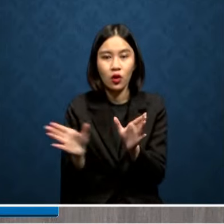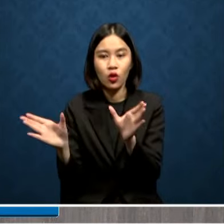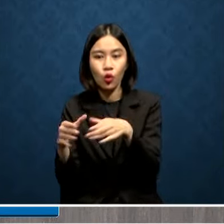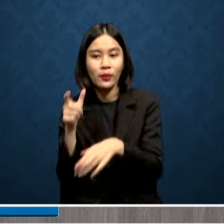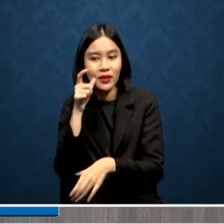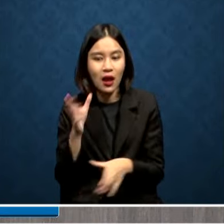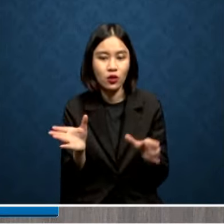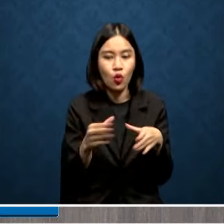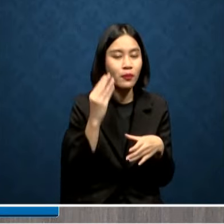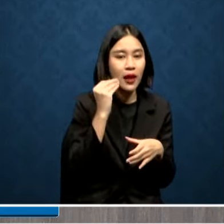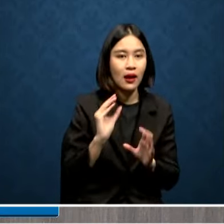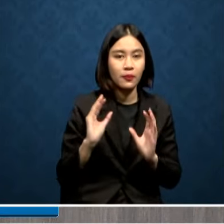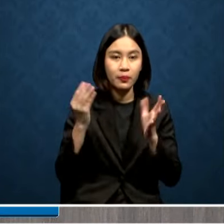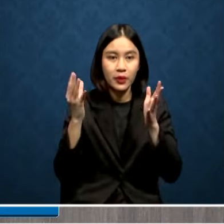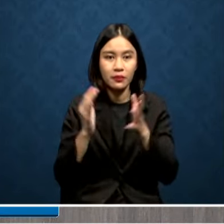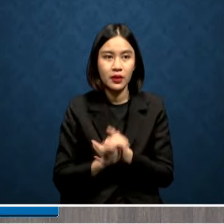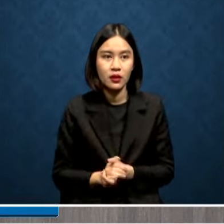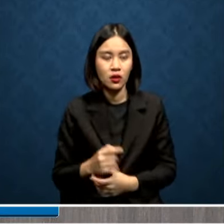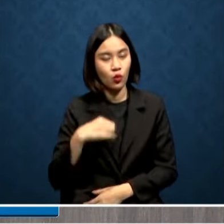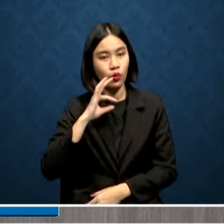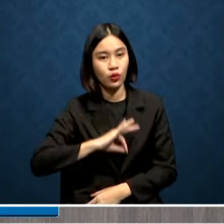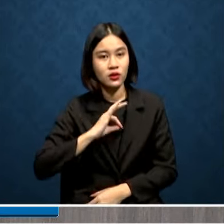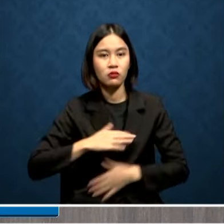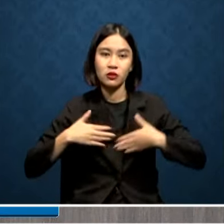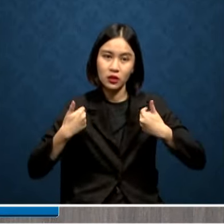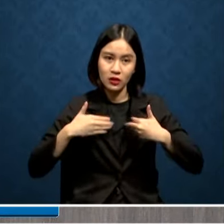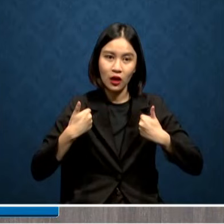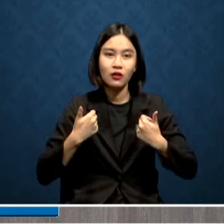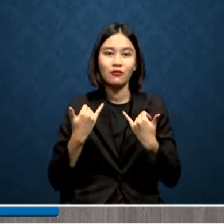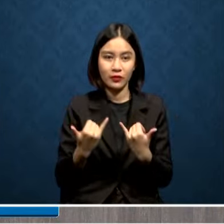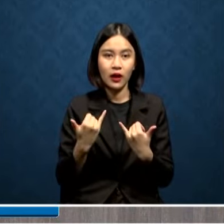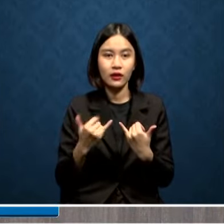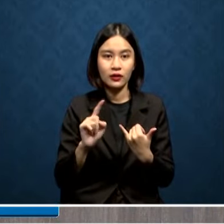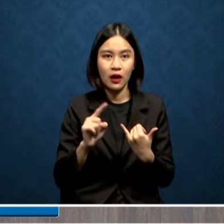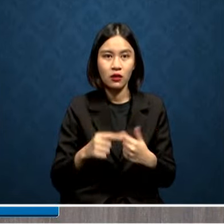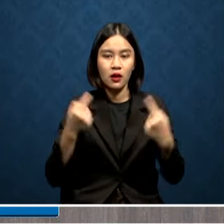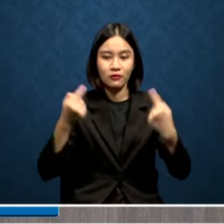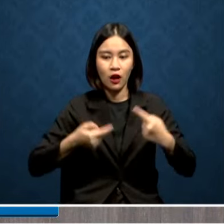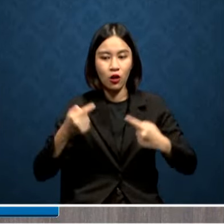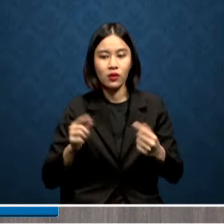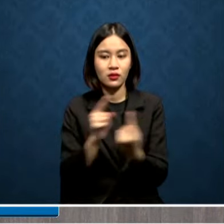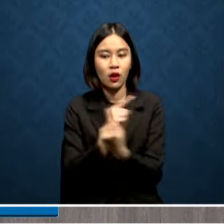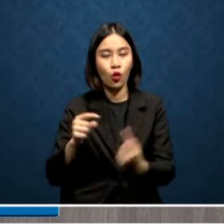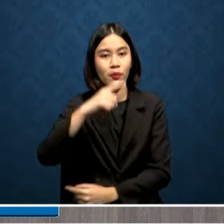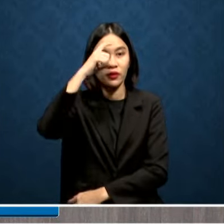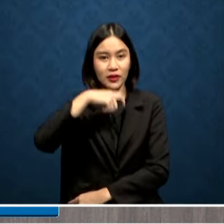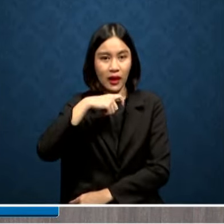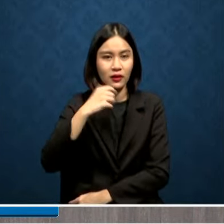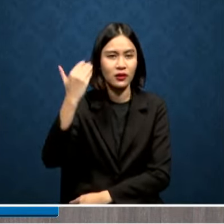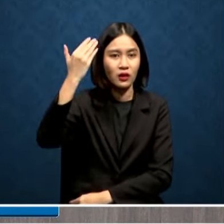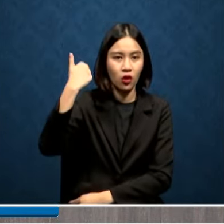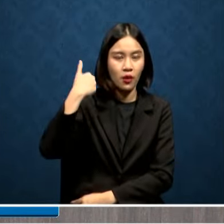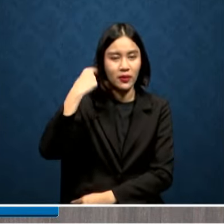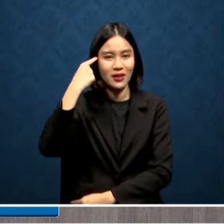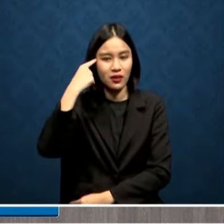กลุ่มเล็กเหมือนทุกครั้งผมยังแอบดีใจว่าคราวนี้ล่ะความขัดแย้งในสังคมไทยที่เคยมีความ